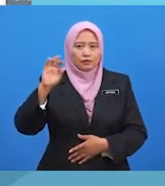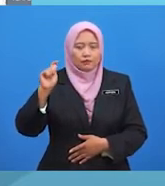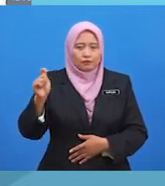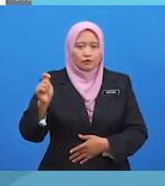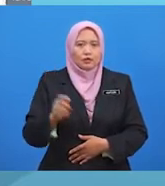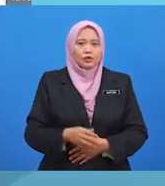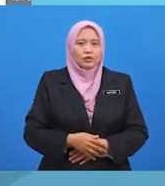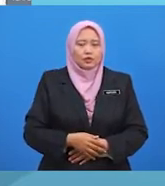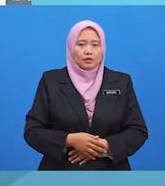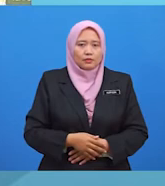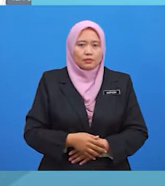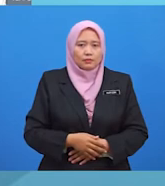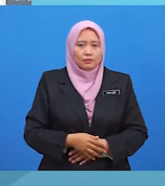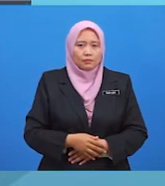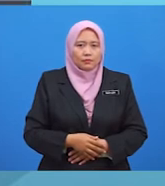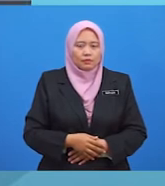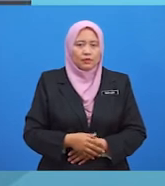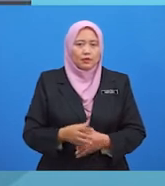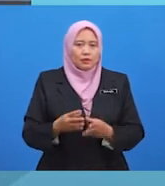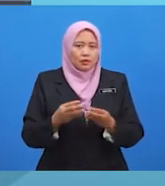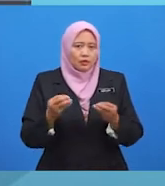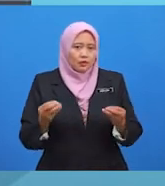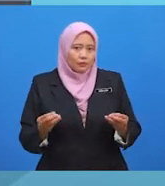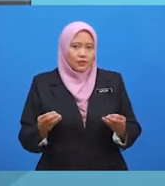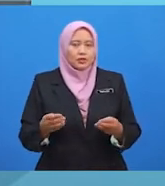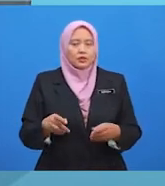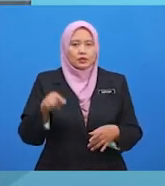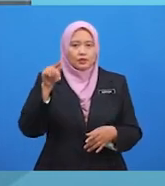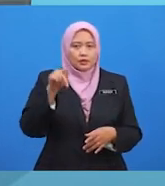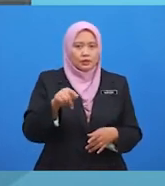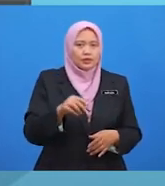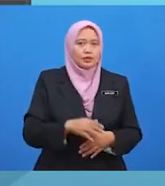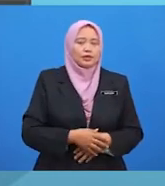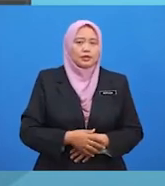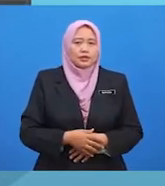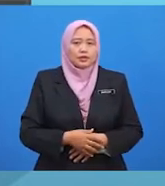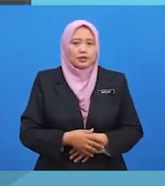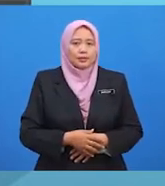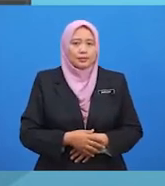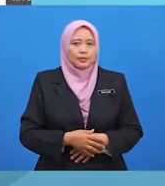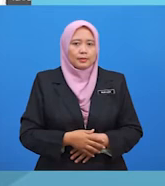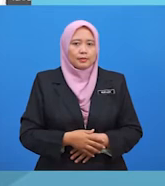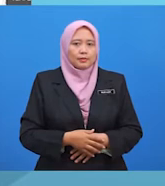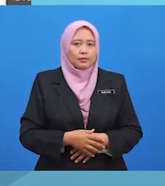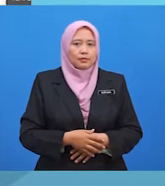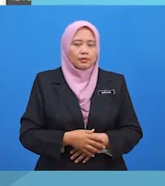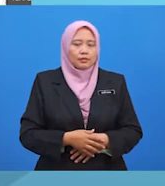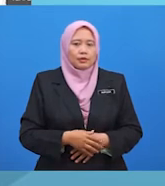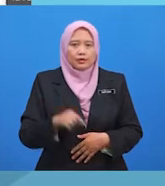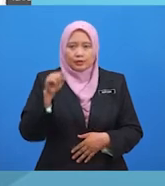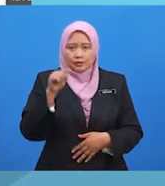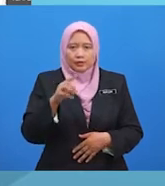Lepaskan Shift, klik pada layer background dan klik butang Delete.